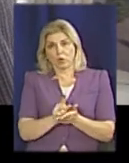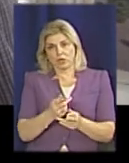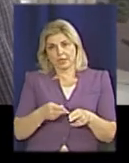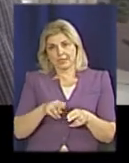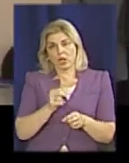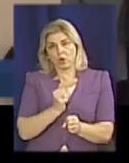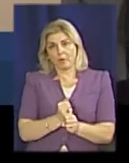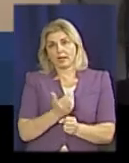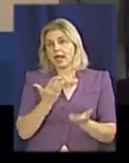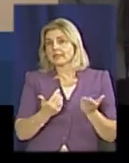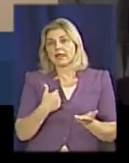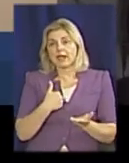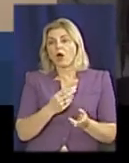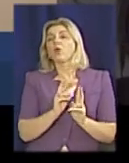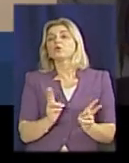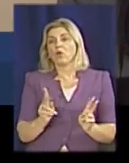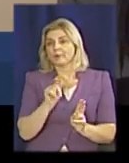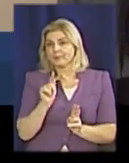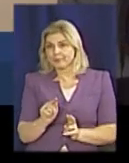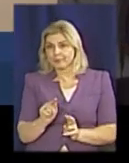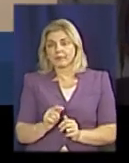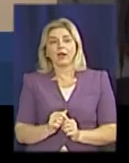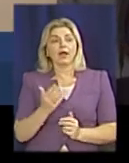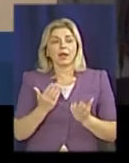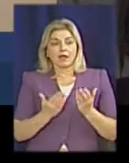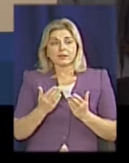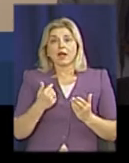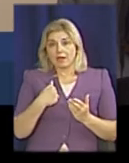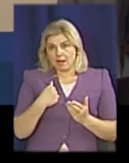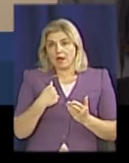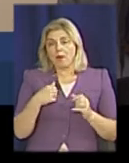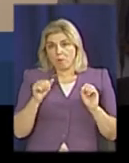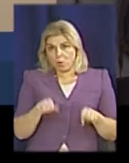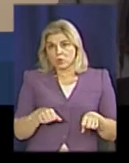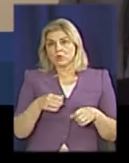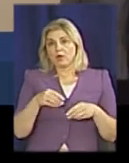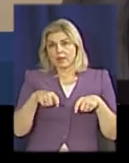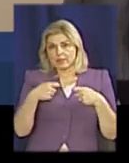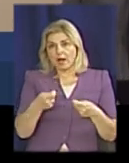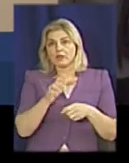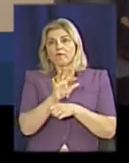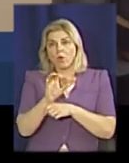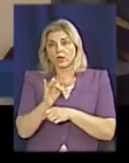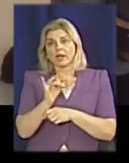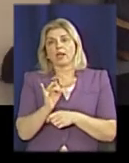не я, то хто? Коли в такі проекти зовуть, звісно, що я можу дати будь-яку фотографію,